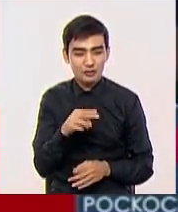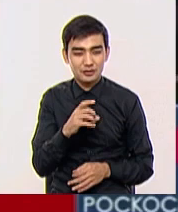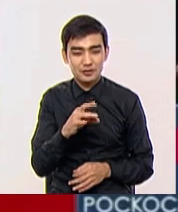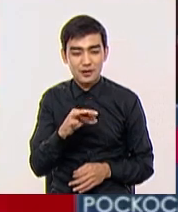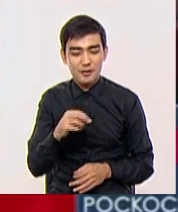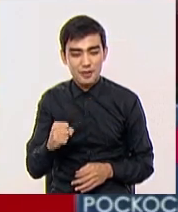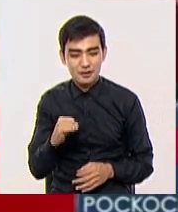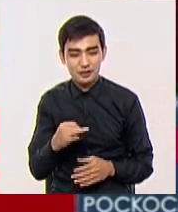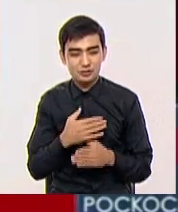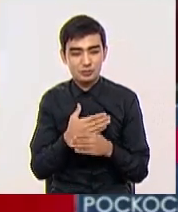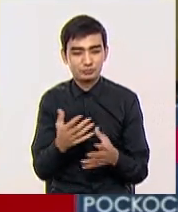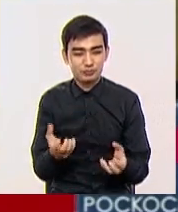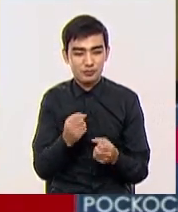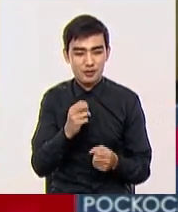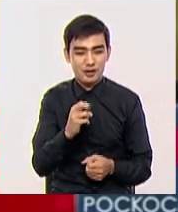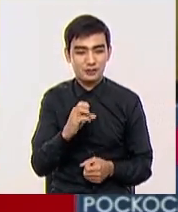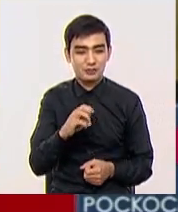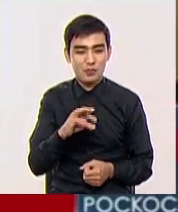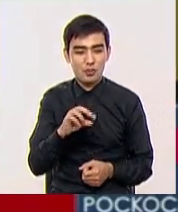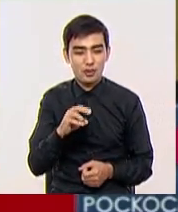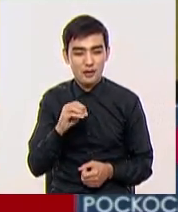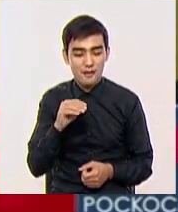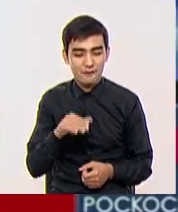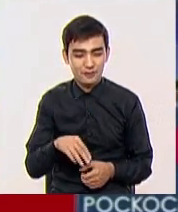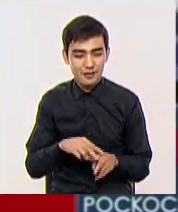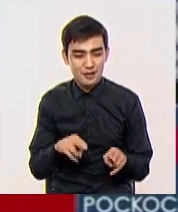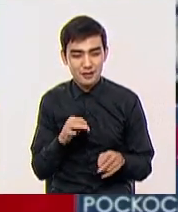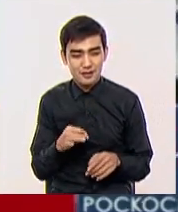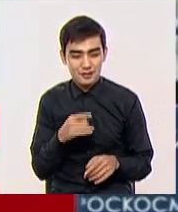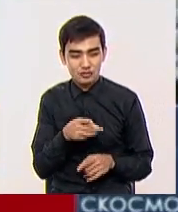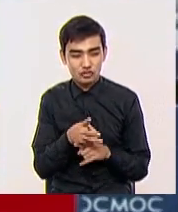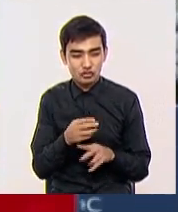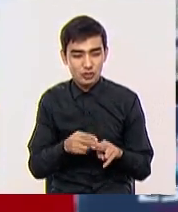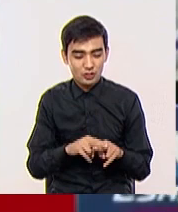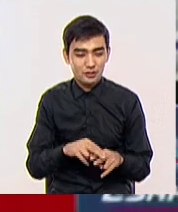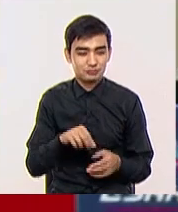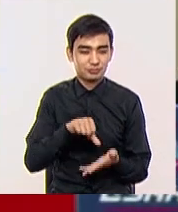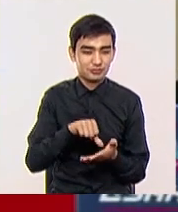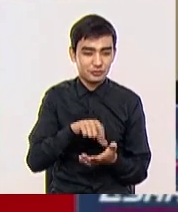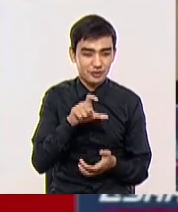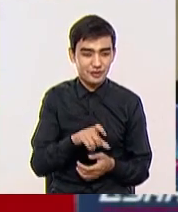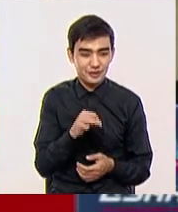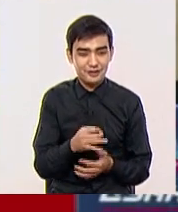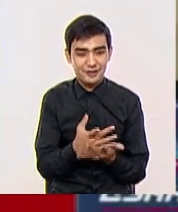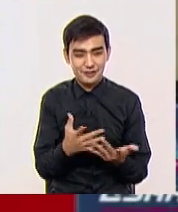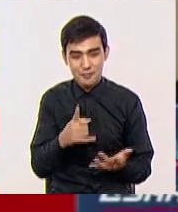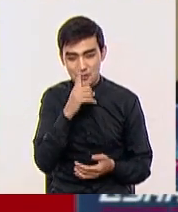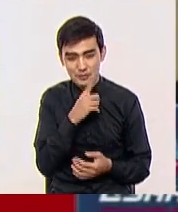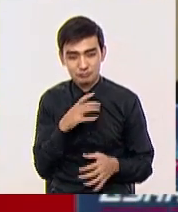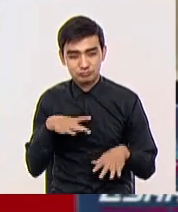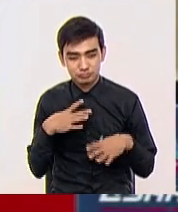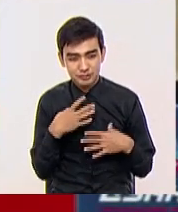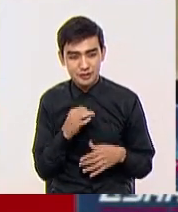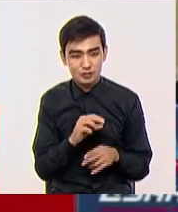для спасения жизни космонавта. Подготовку к этому полету режиссеры и актрисы вели на протяжении нескольких месяцев.